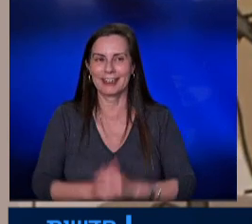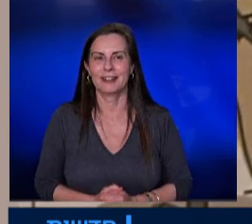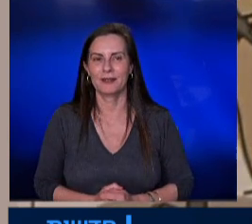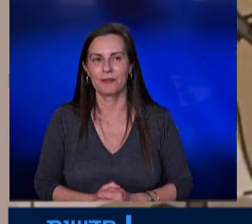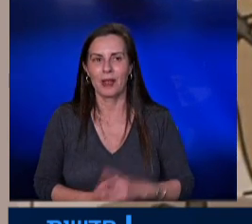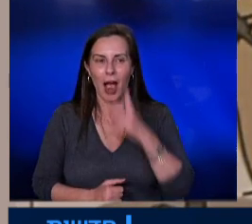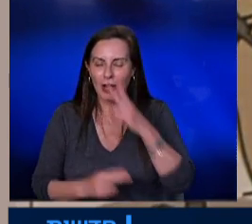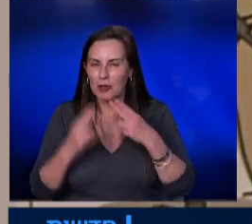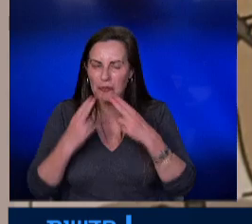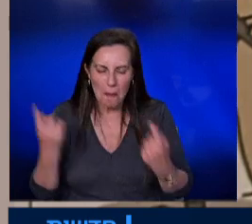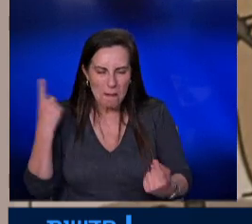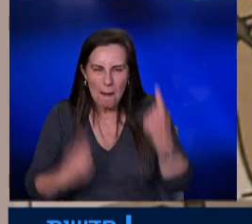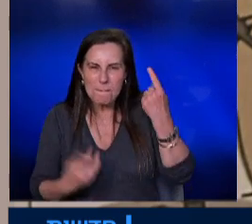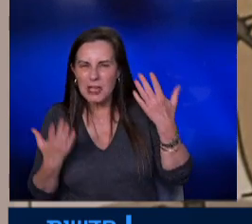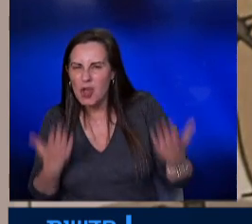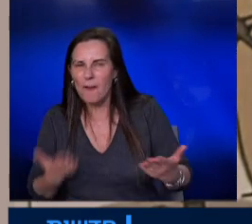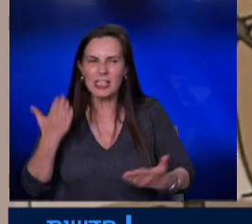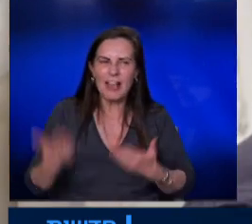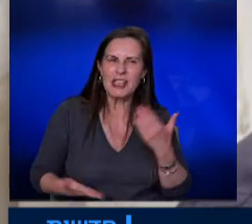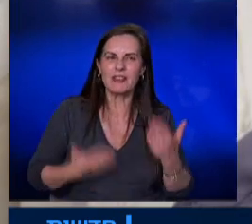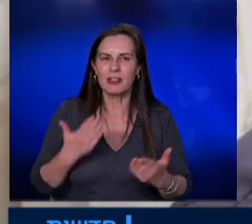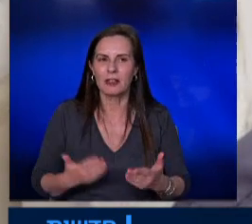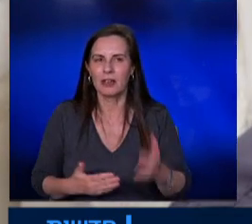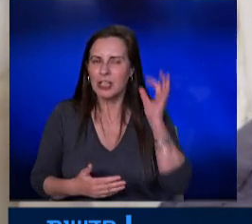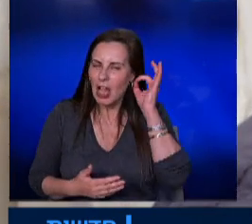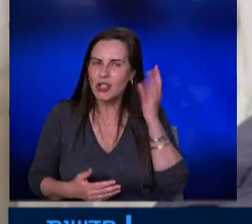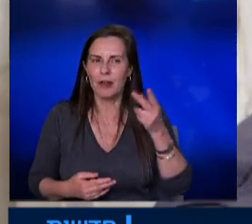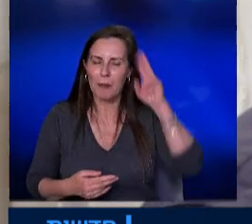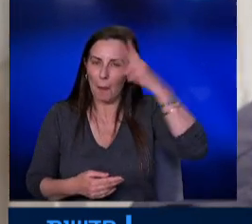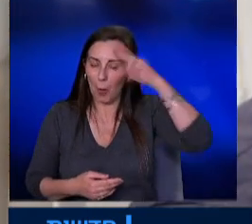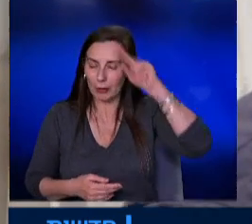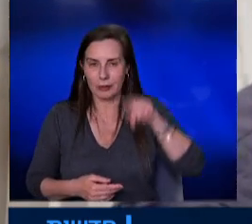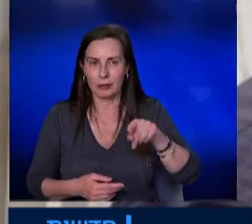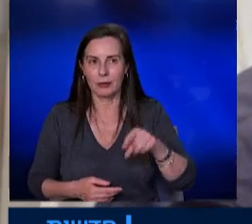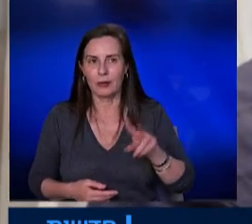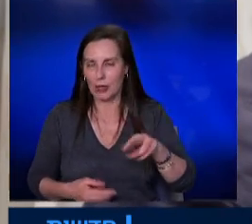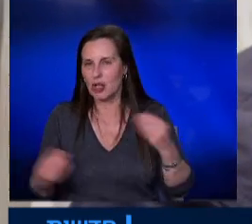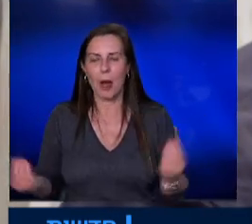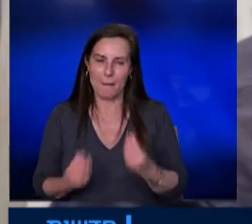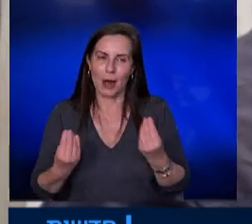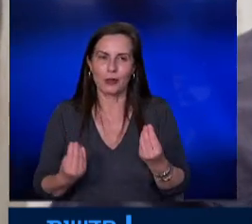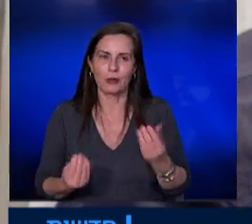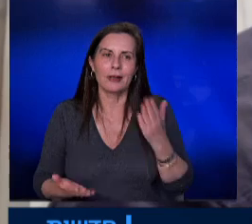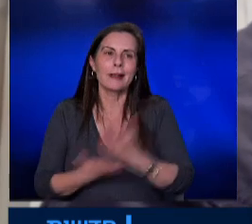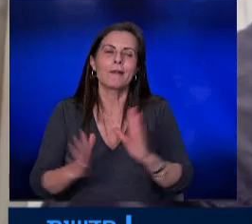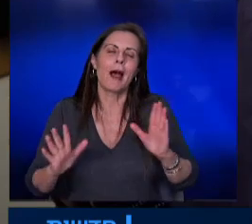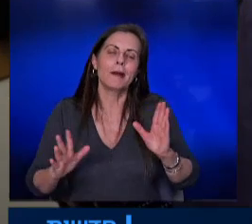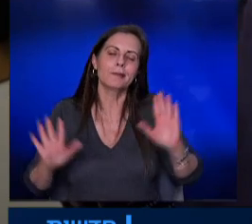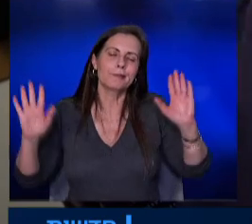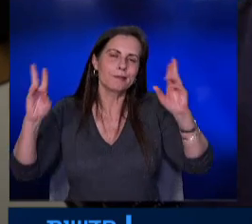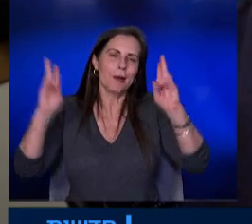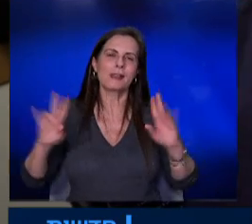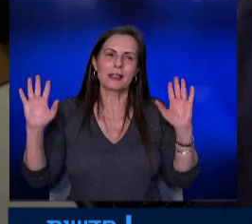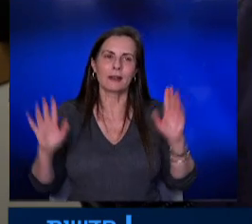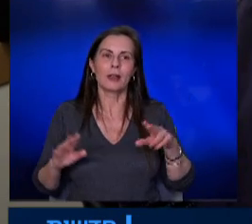ראיתי תגובות, ויש בה פתאום, וזה וזה, נשים, יש בה פוליטיקל קורקט הזה, יש משהו שאתה כבר מצנזר את עצמך קצת.